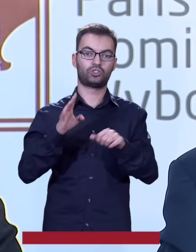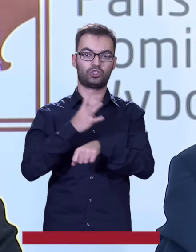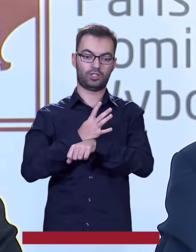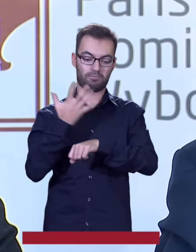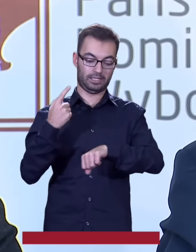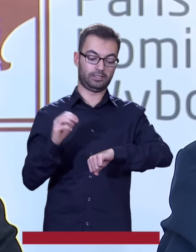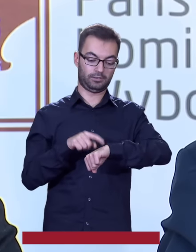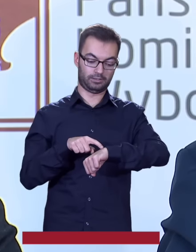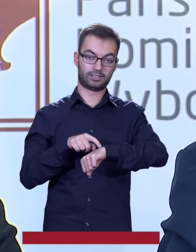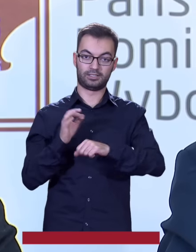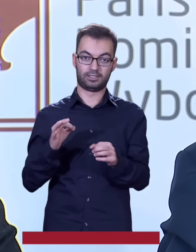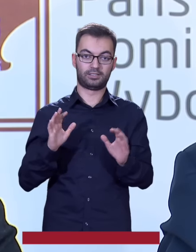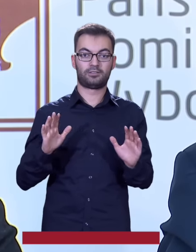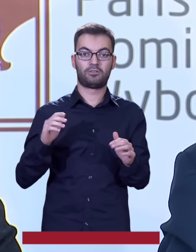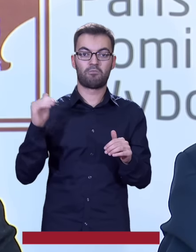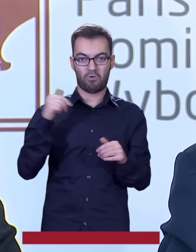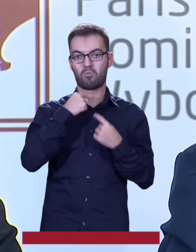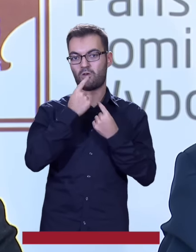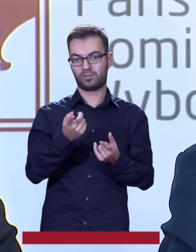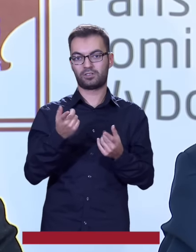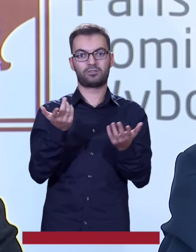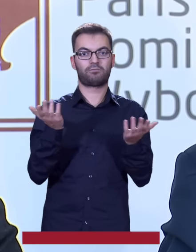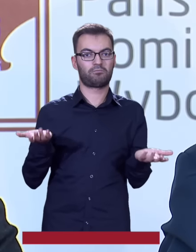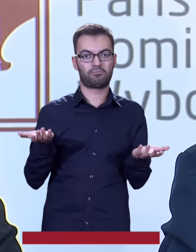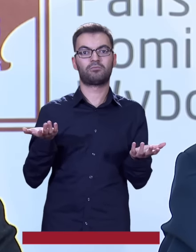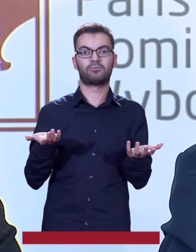18.45 mogę stwierdzić, że